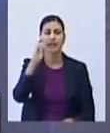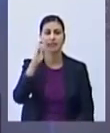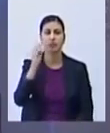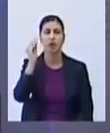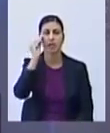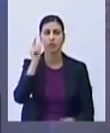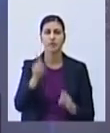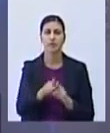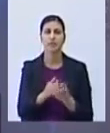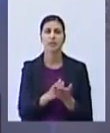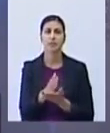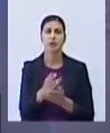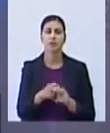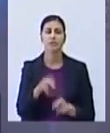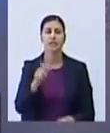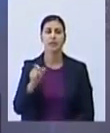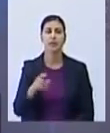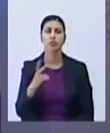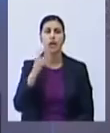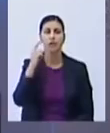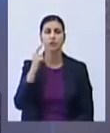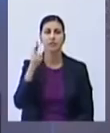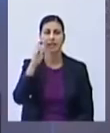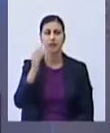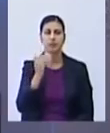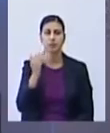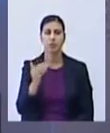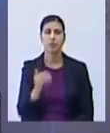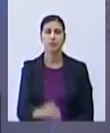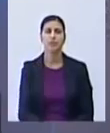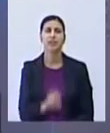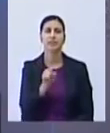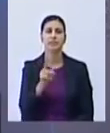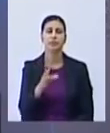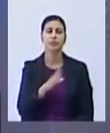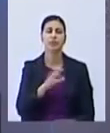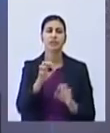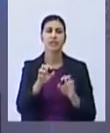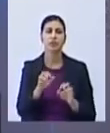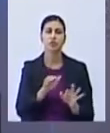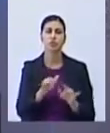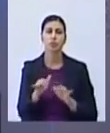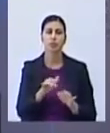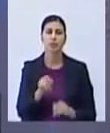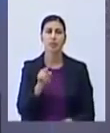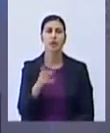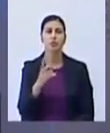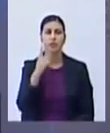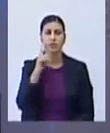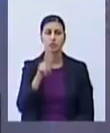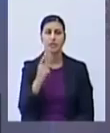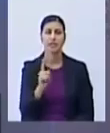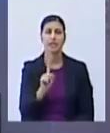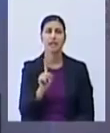სახელმწიფოებრივი აზროვნებისკენ მიმართული, ეს ადამიანები უნდა აზროვნებენ სახელმწიფოებრივად, რა. ისინი უნდა იყვნენ კანონშემოქმედები, მათ უნდა გაითავისონ